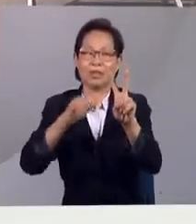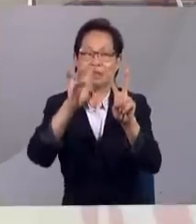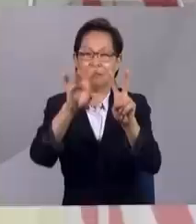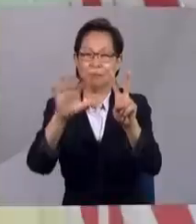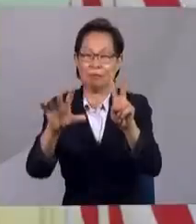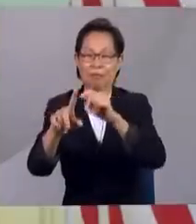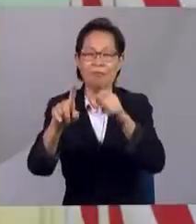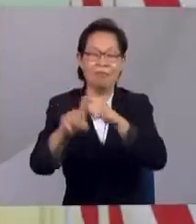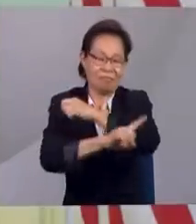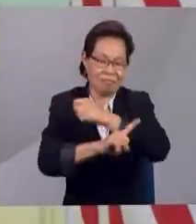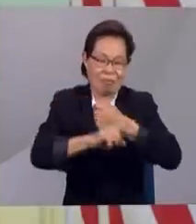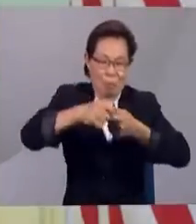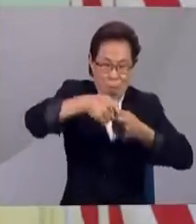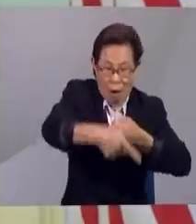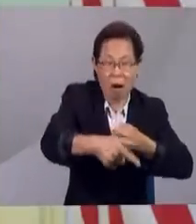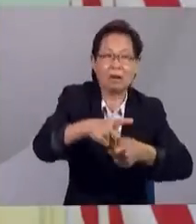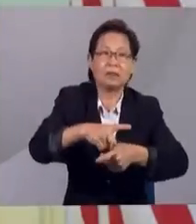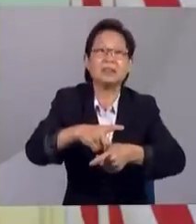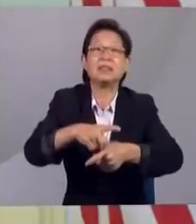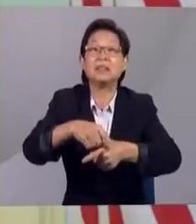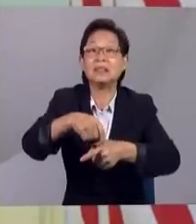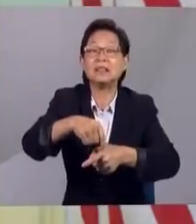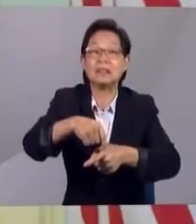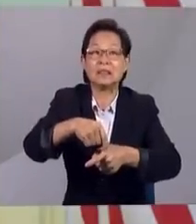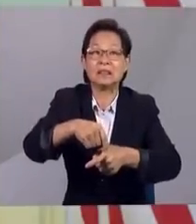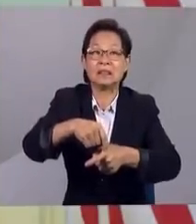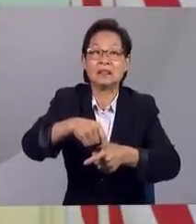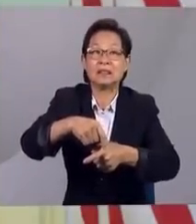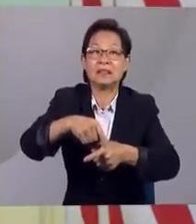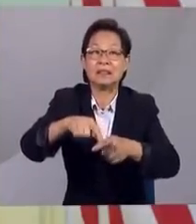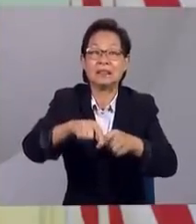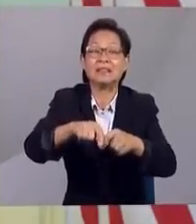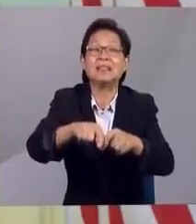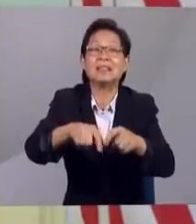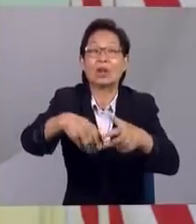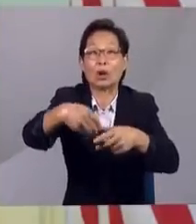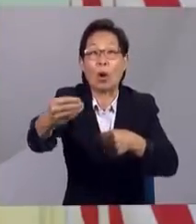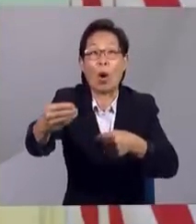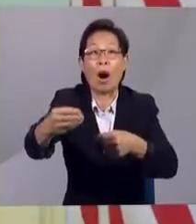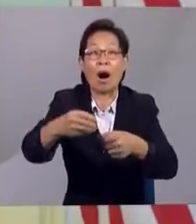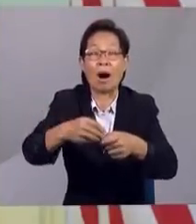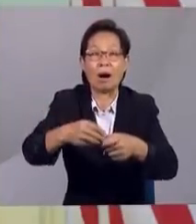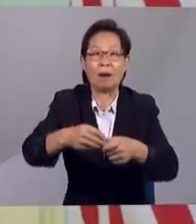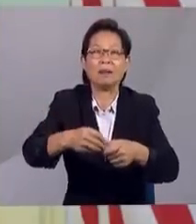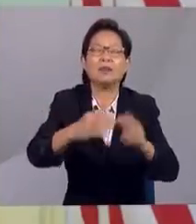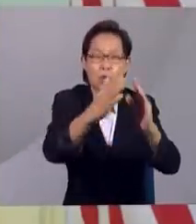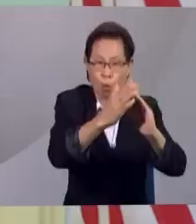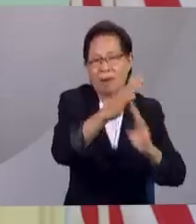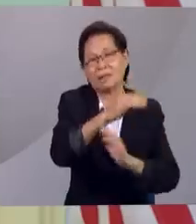kompaun dikeluarkan di lapangan, yang mana 194 dikeluarkan di sekatan jalan